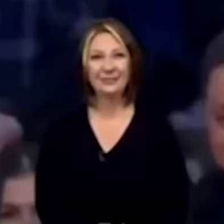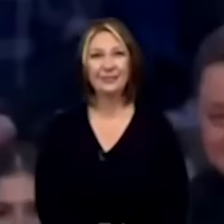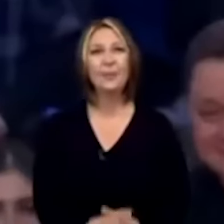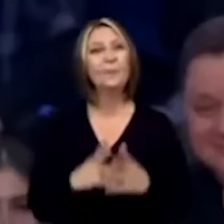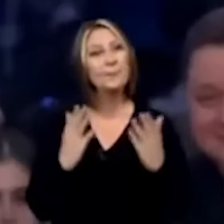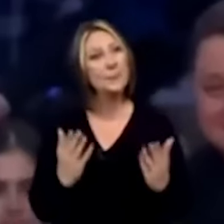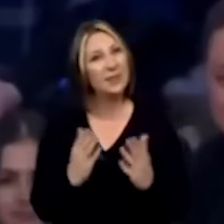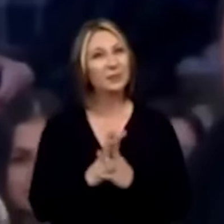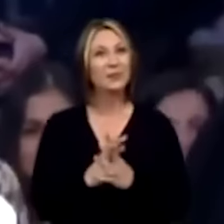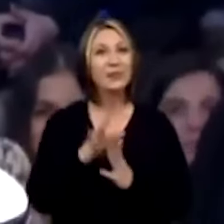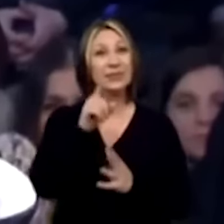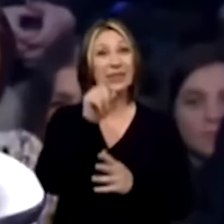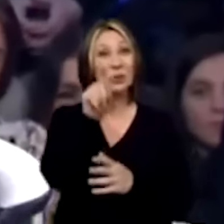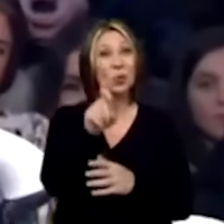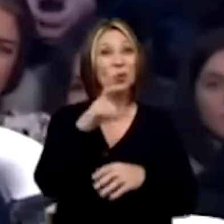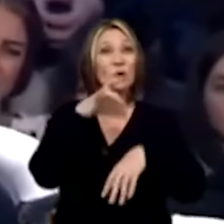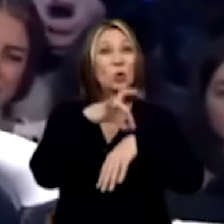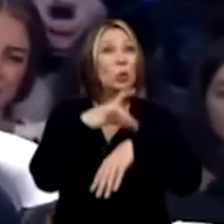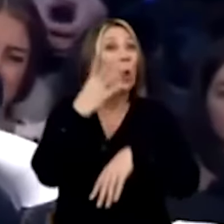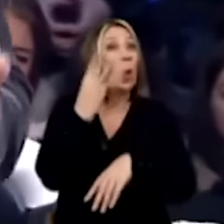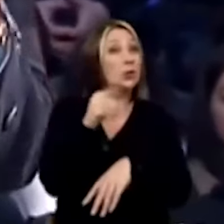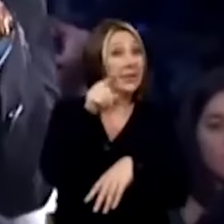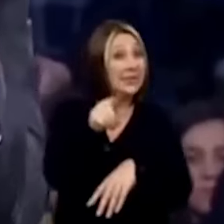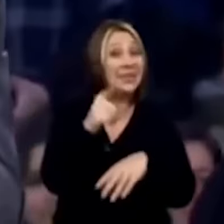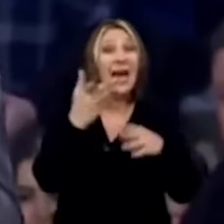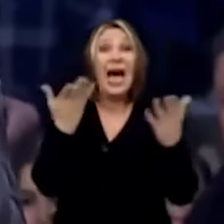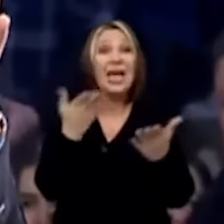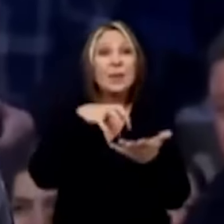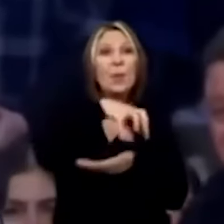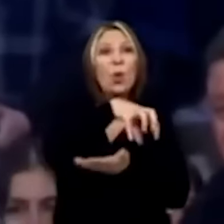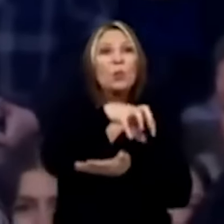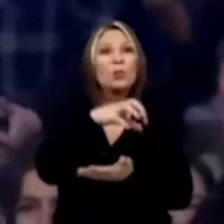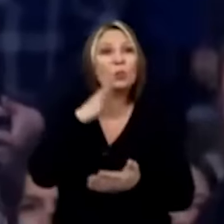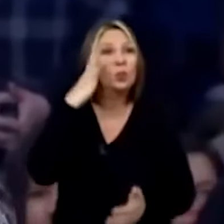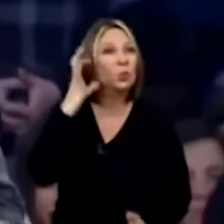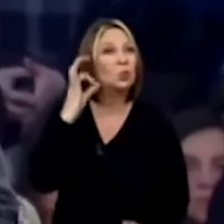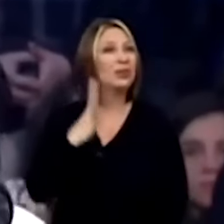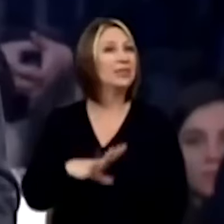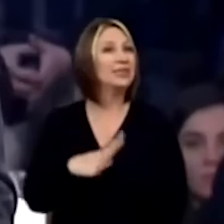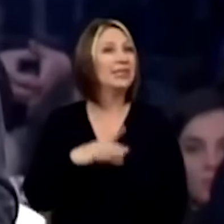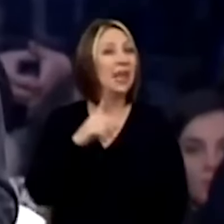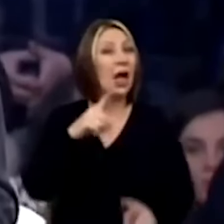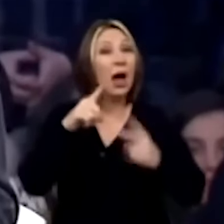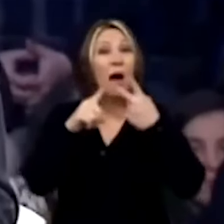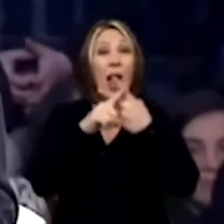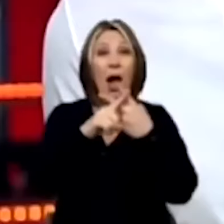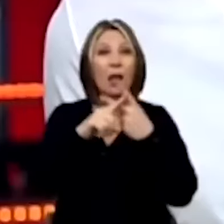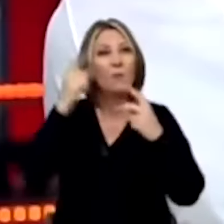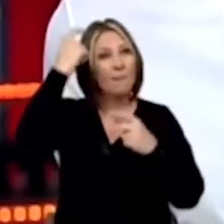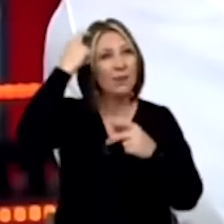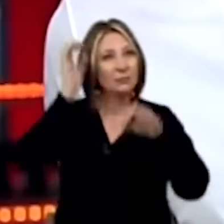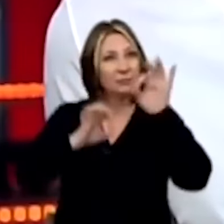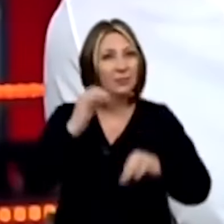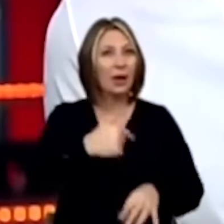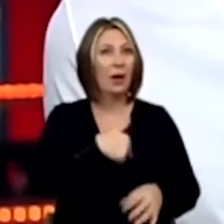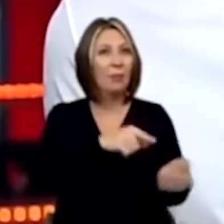Peki, efendim size geliyor soru. Doktor olsaydınız hangi branşta uzmanlaşmak isterdiniz? A. Nöroloji. B.